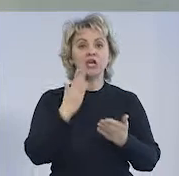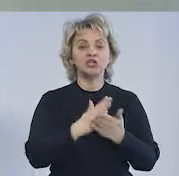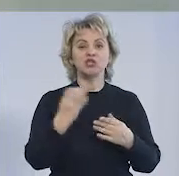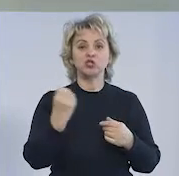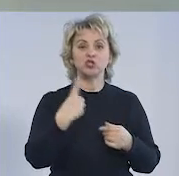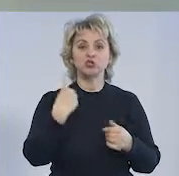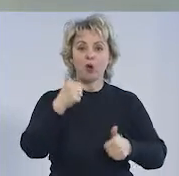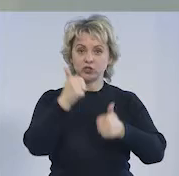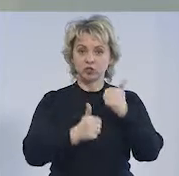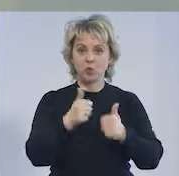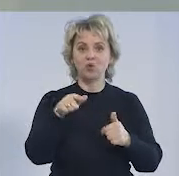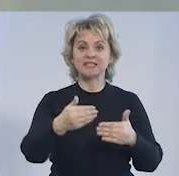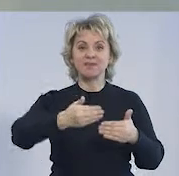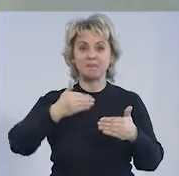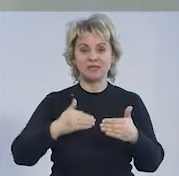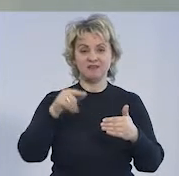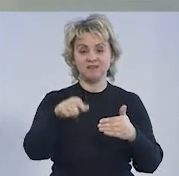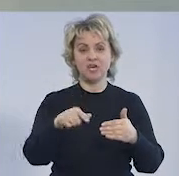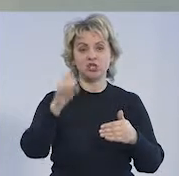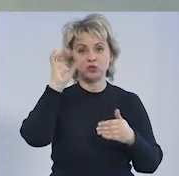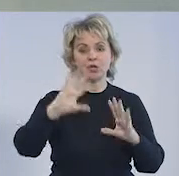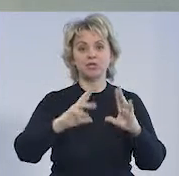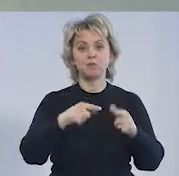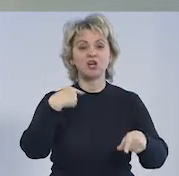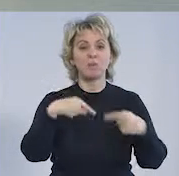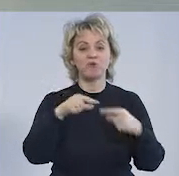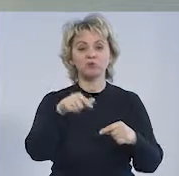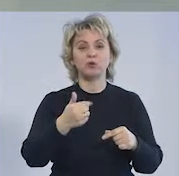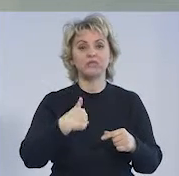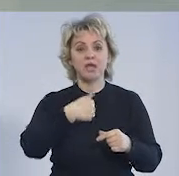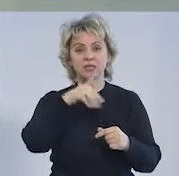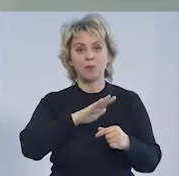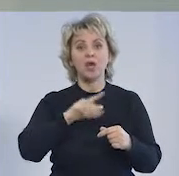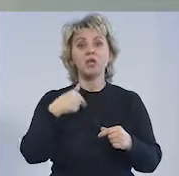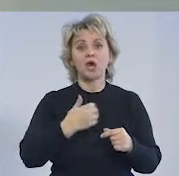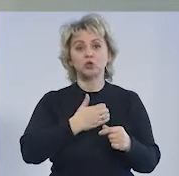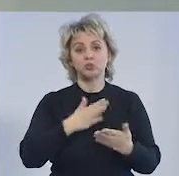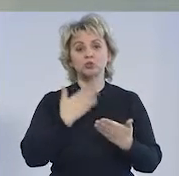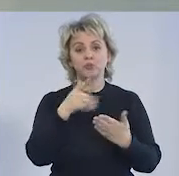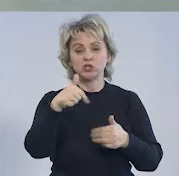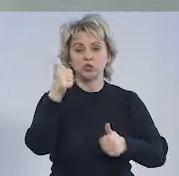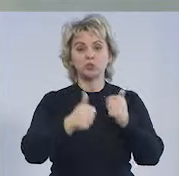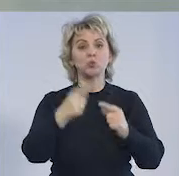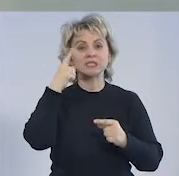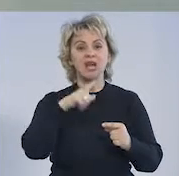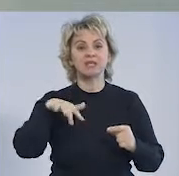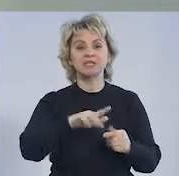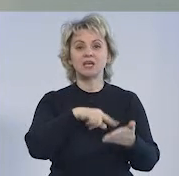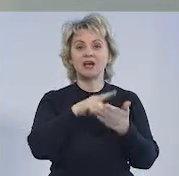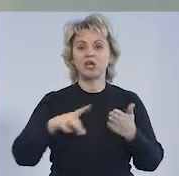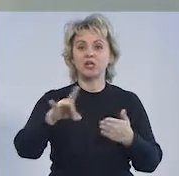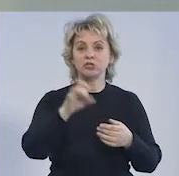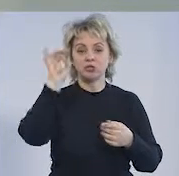Есть еще один конкурс, и в преддверии чемпионата мира по футболу я не могу вас о нем не спросить. Конкурс «Узнай Россию. Города и